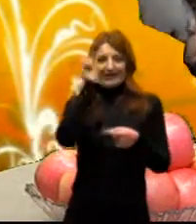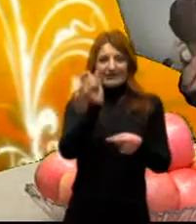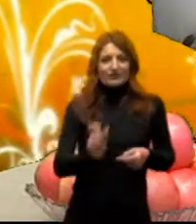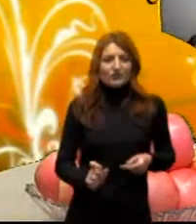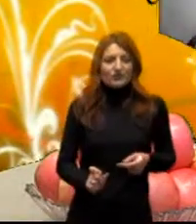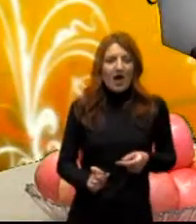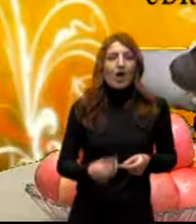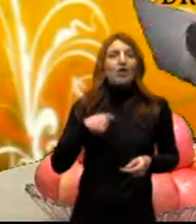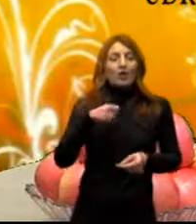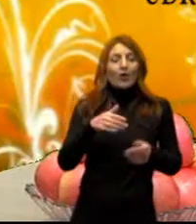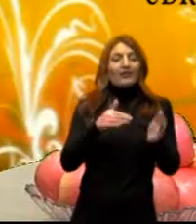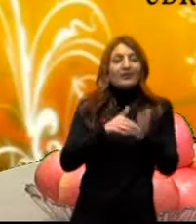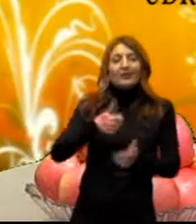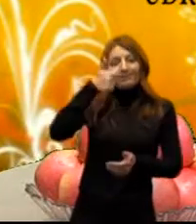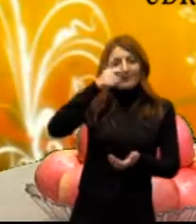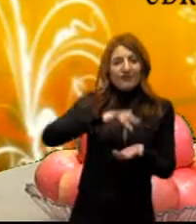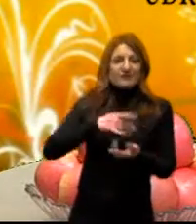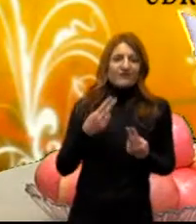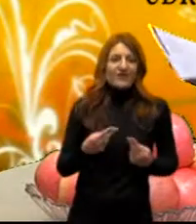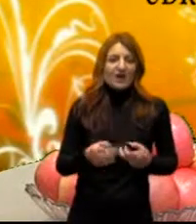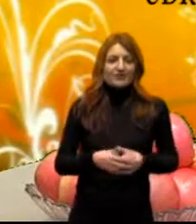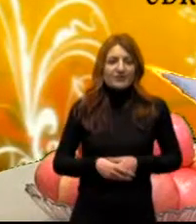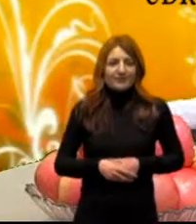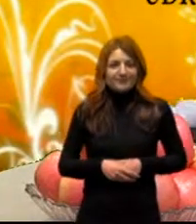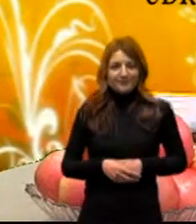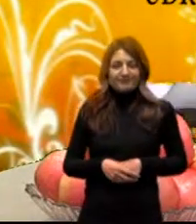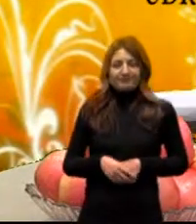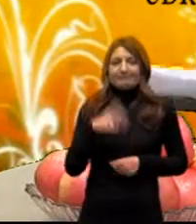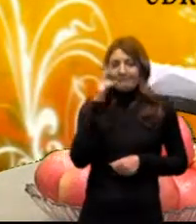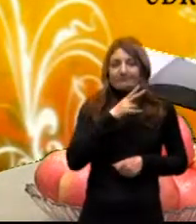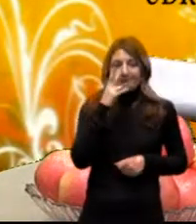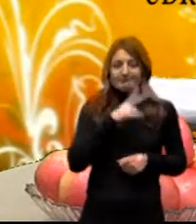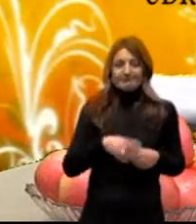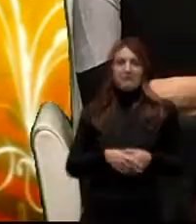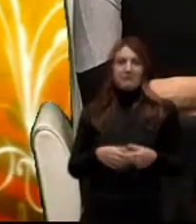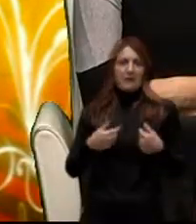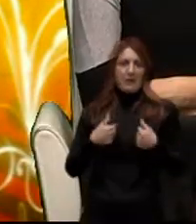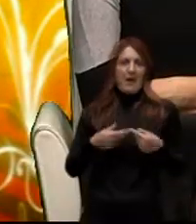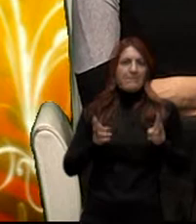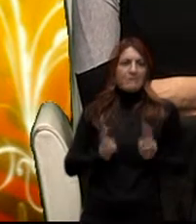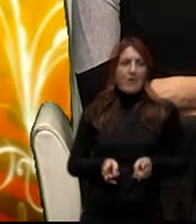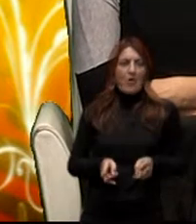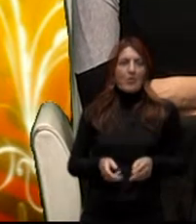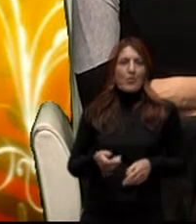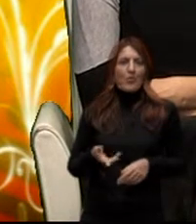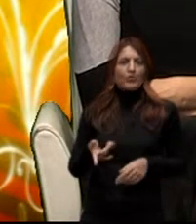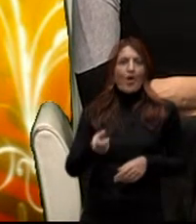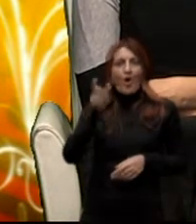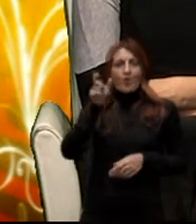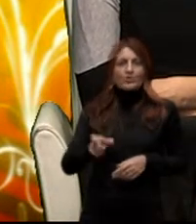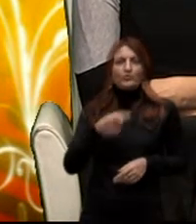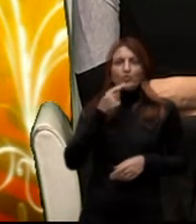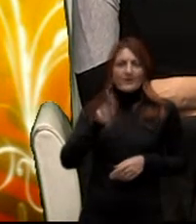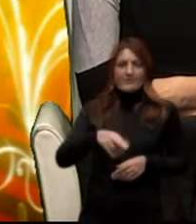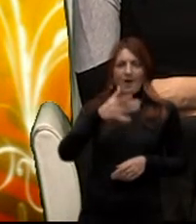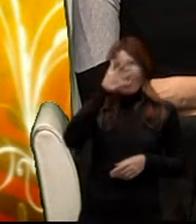Znači, to bi nama trebalo prvo biti, magistra Vašić. To trebalo nama biti, da, gledajte, ja mogu, ja recimo to kod osoba koje imaju